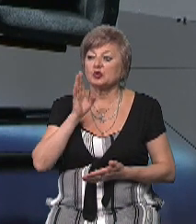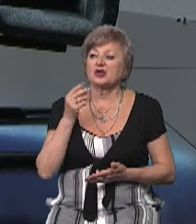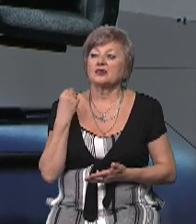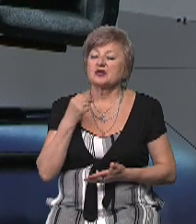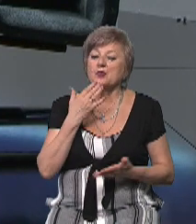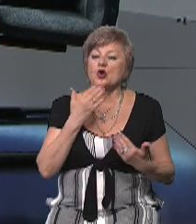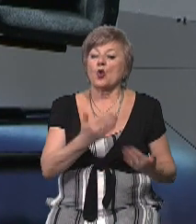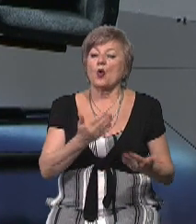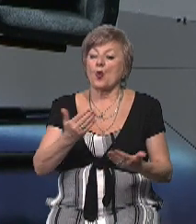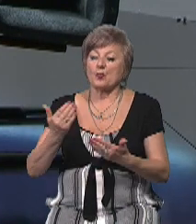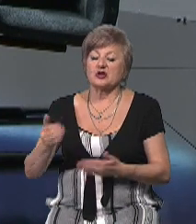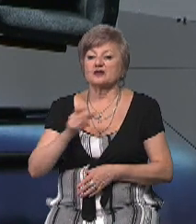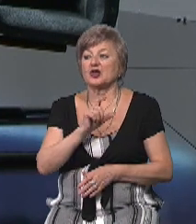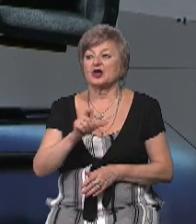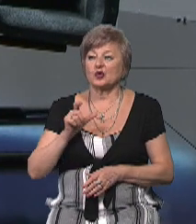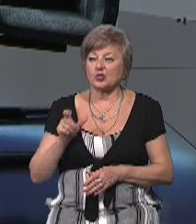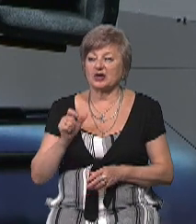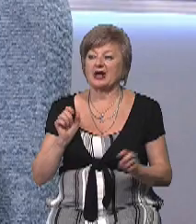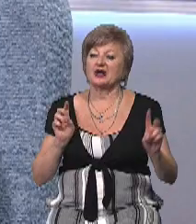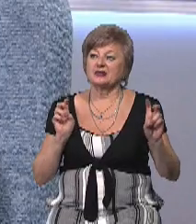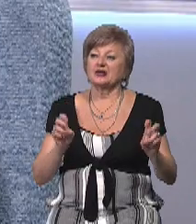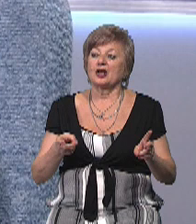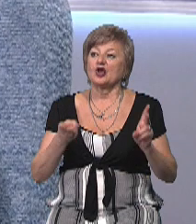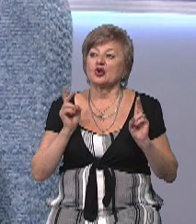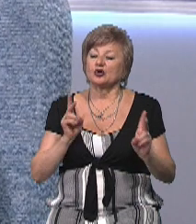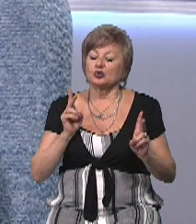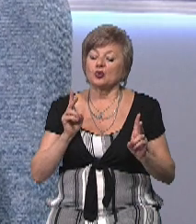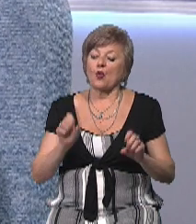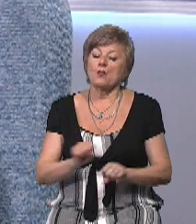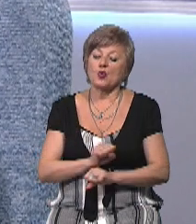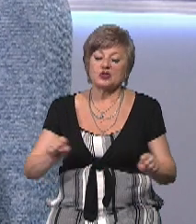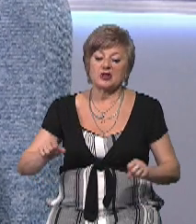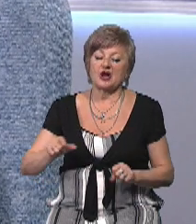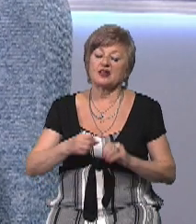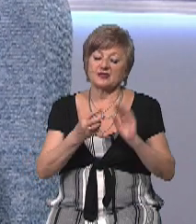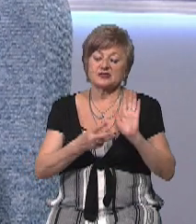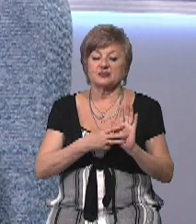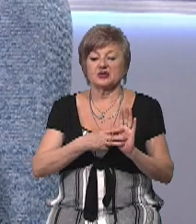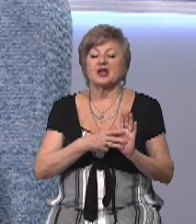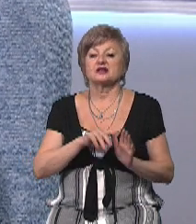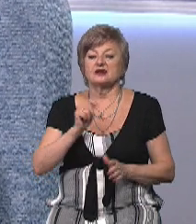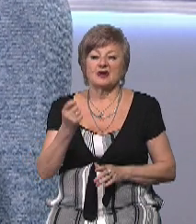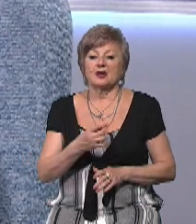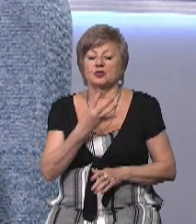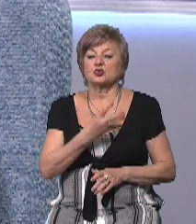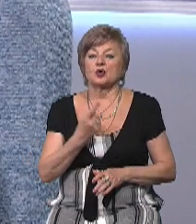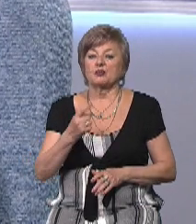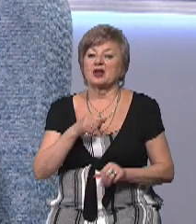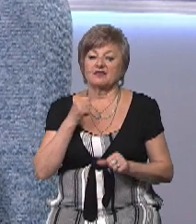провела опитування серед містян Запоріжжя на тему, хто саме підірвав греблю 18 серпня 1941